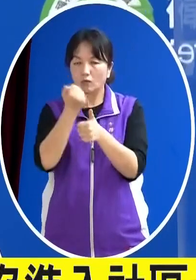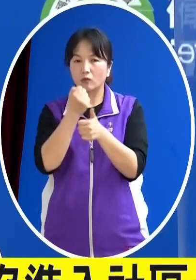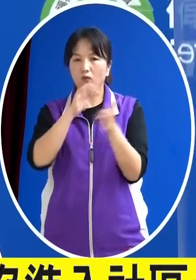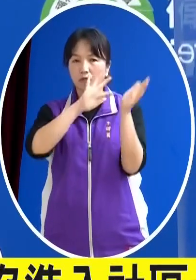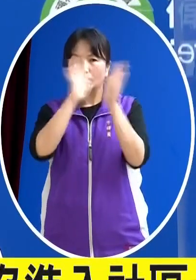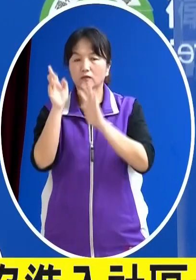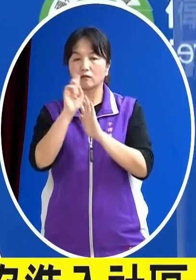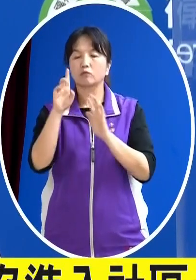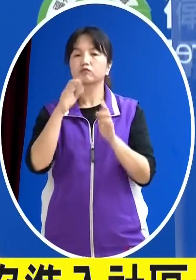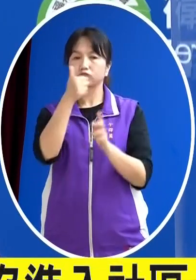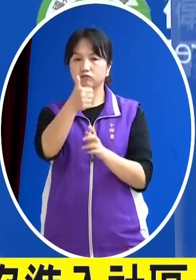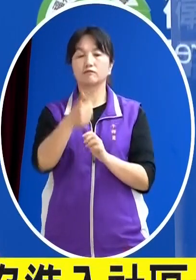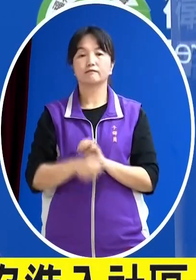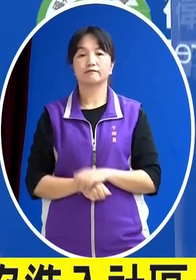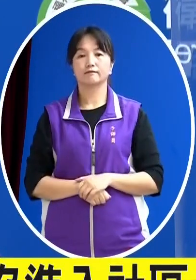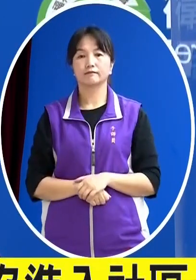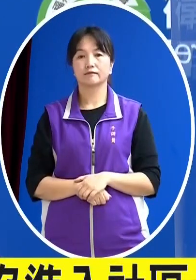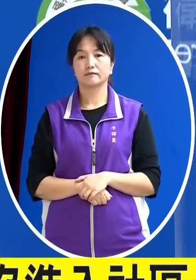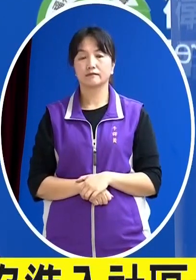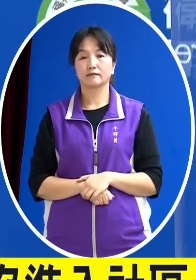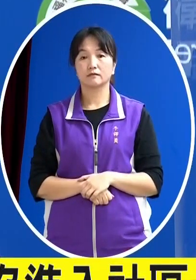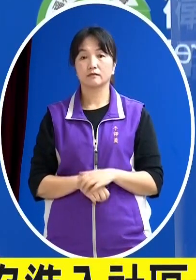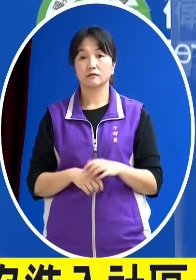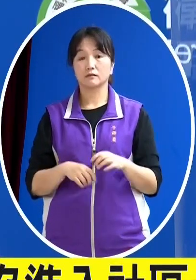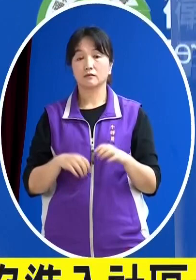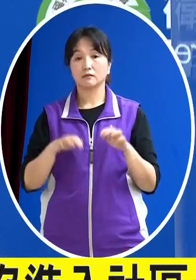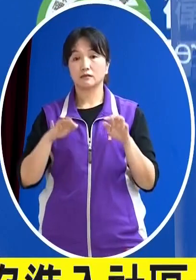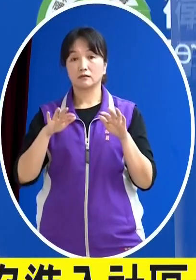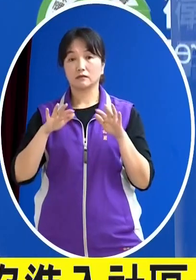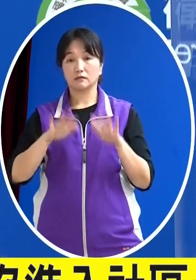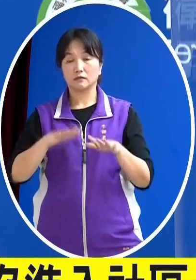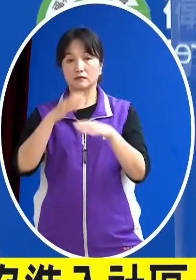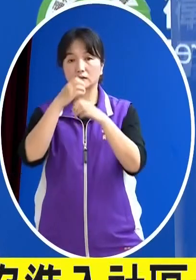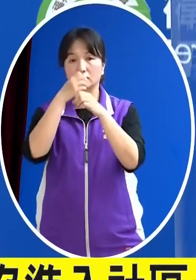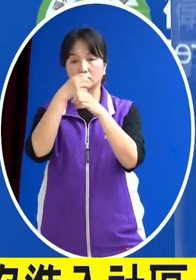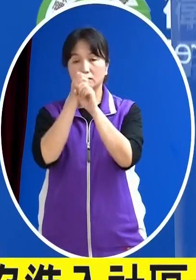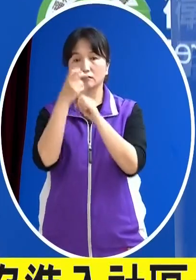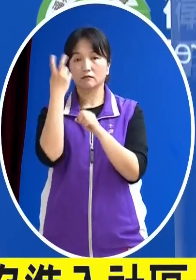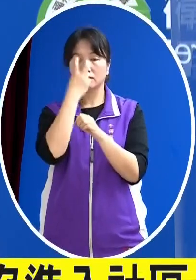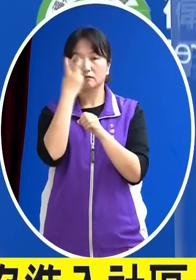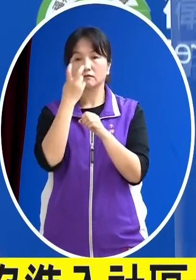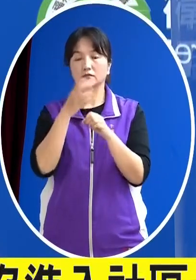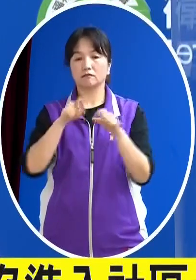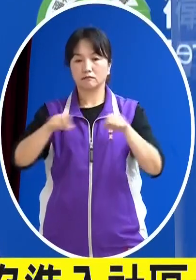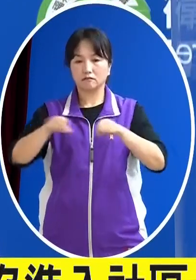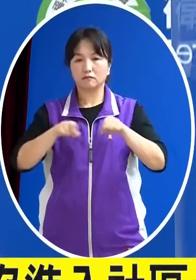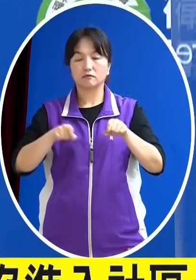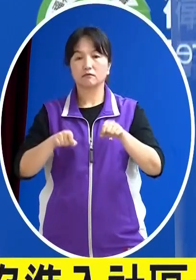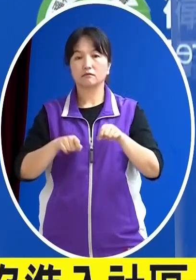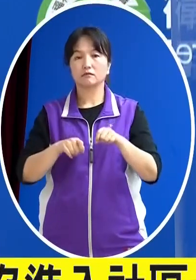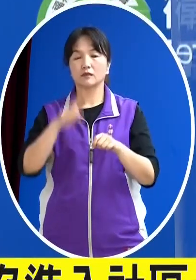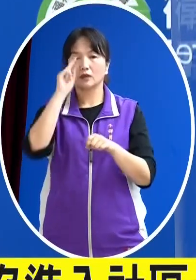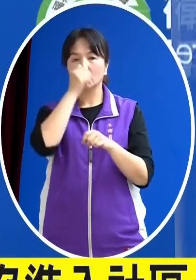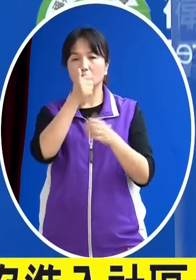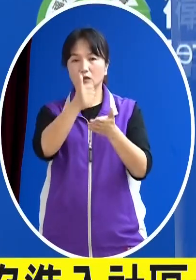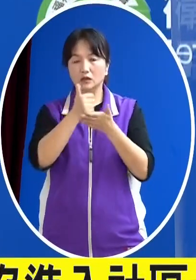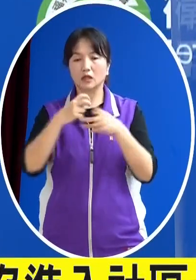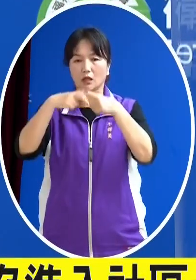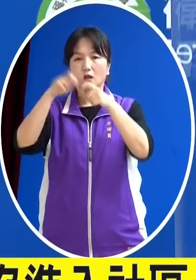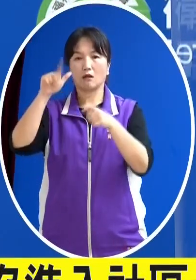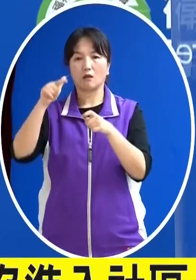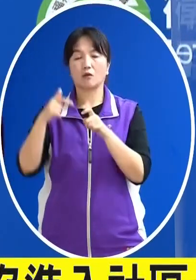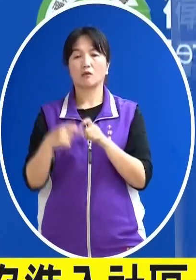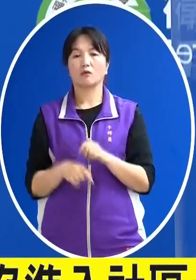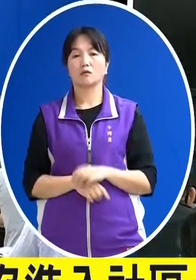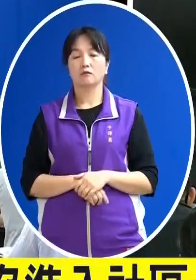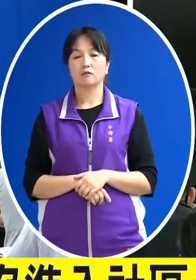制哈也蛮良好的哈，那整体要整个的筛检的措施等等的，我们今天特别请我们的李教